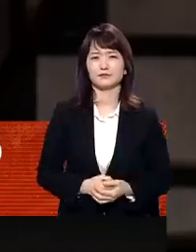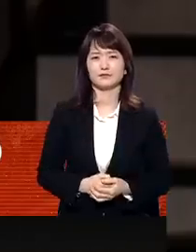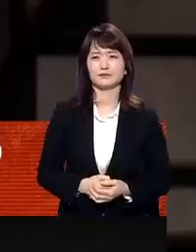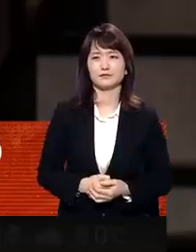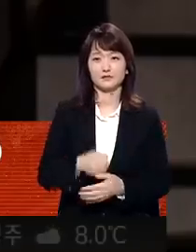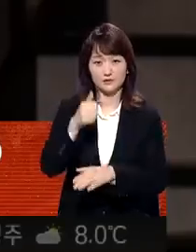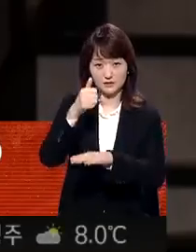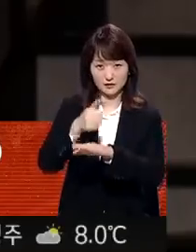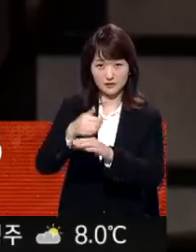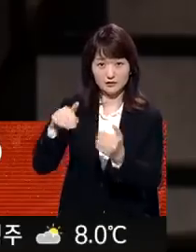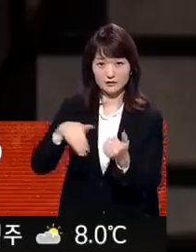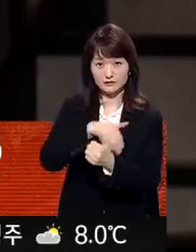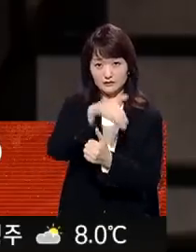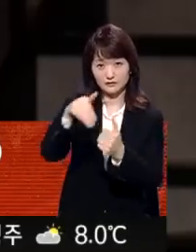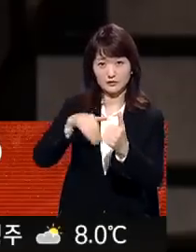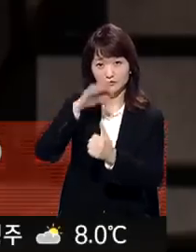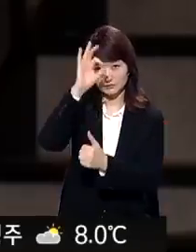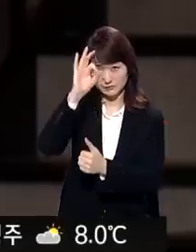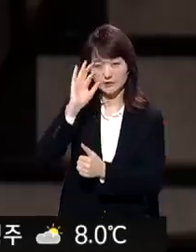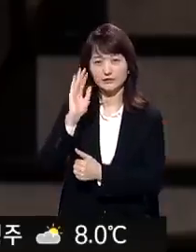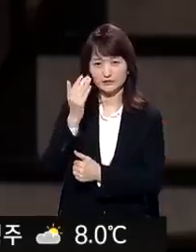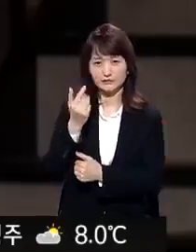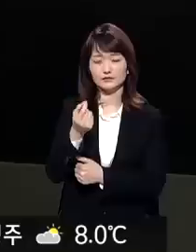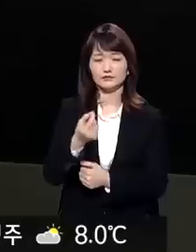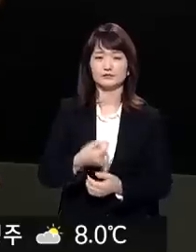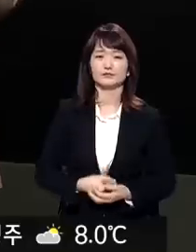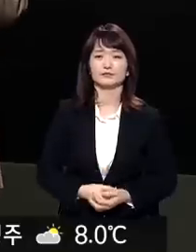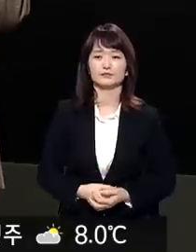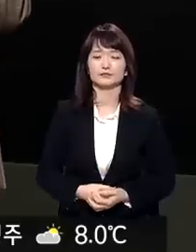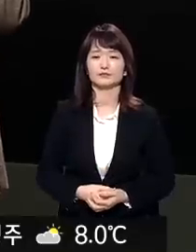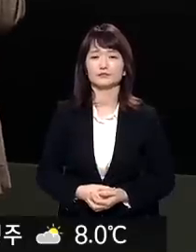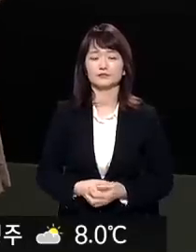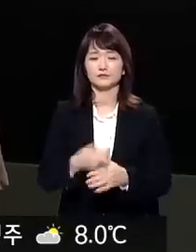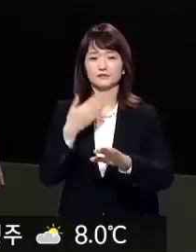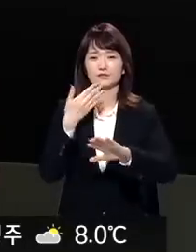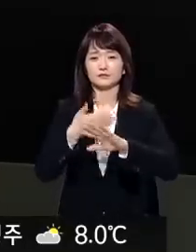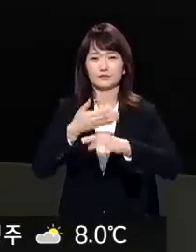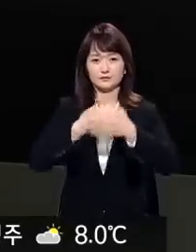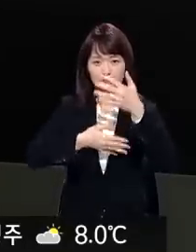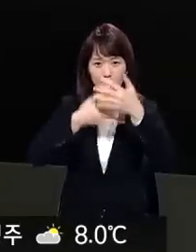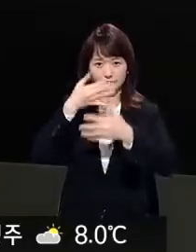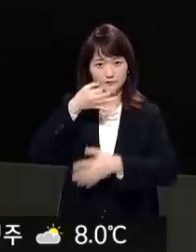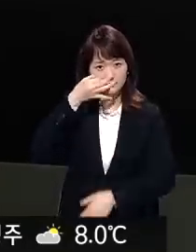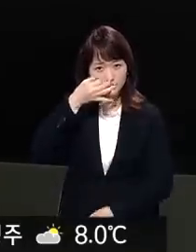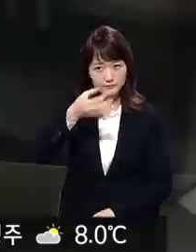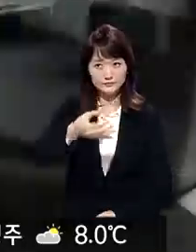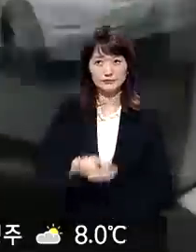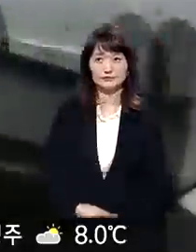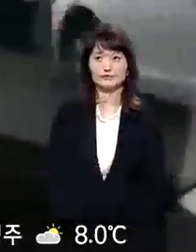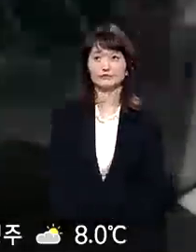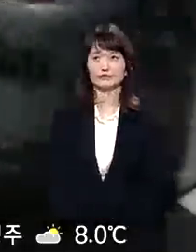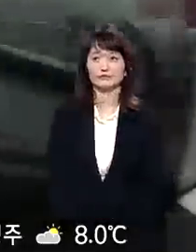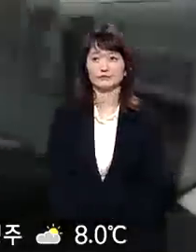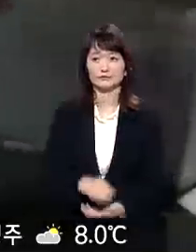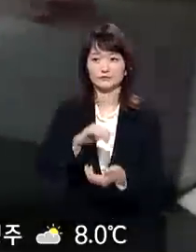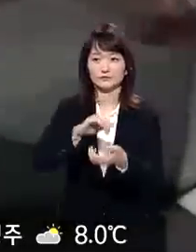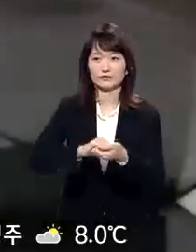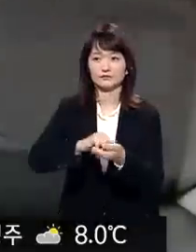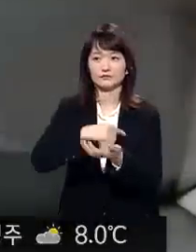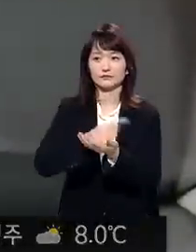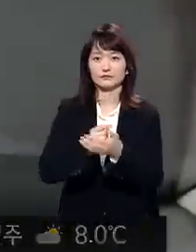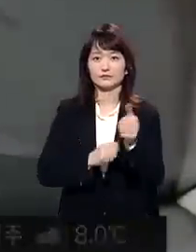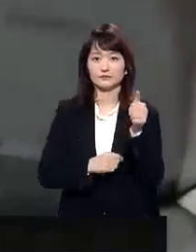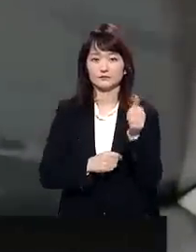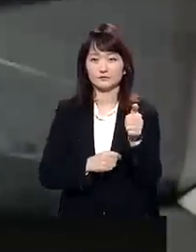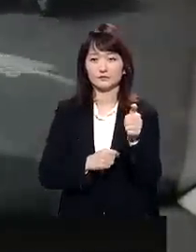저 결과는 지켜봤으면 좋겠다는 말씀드리겠습니다. 예, 또 다른 영상 이어서 보시죠. 자, 제한 속도